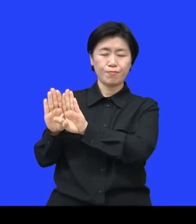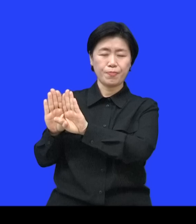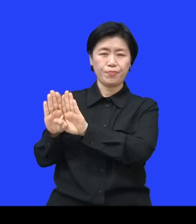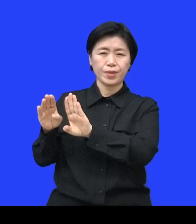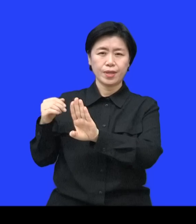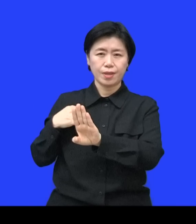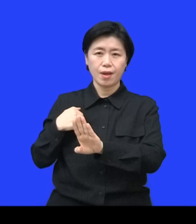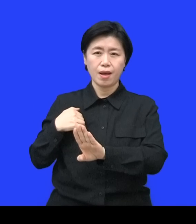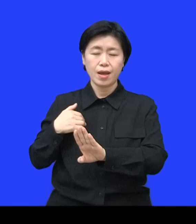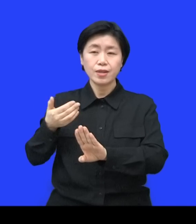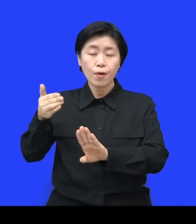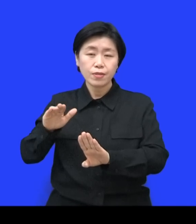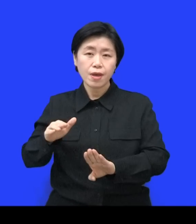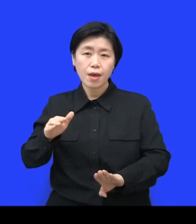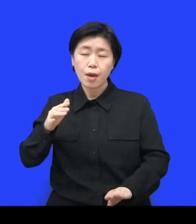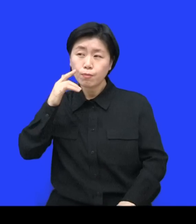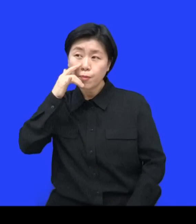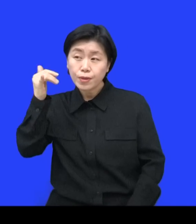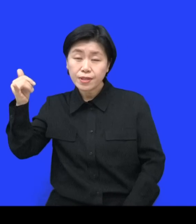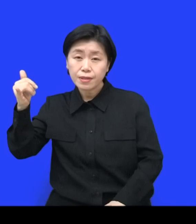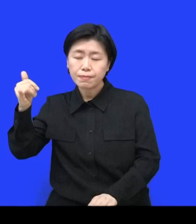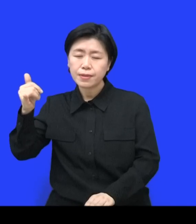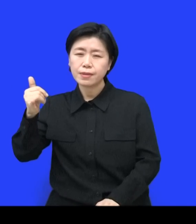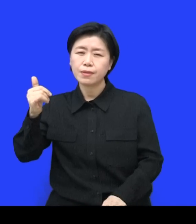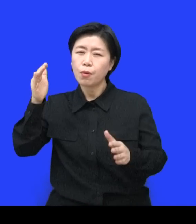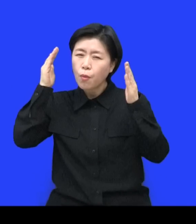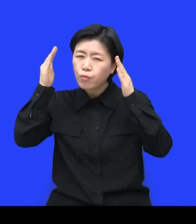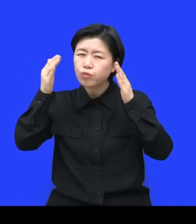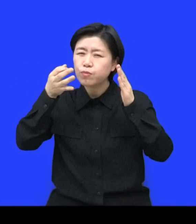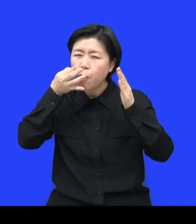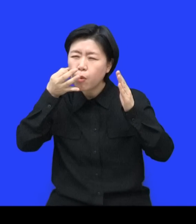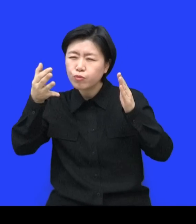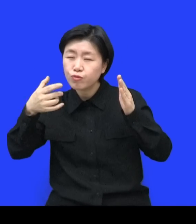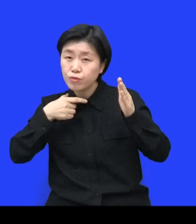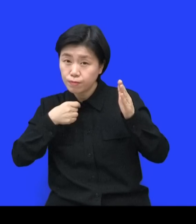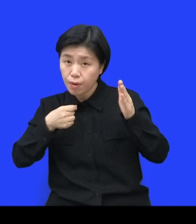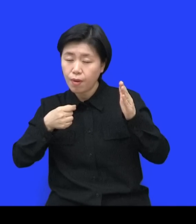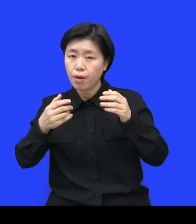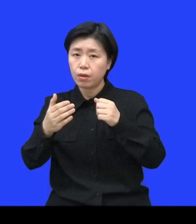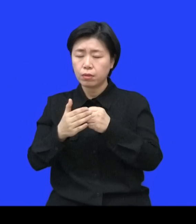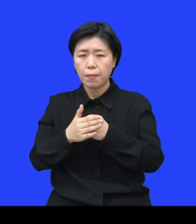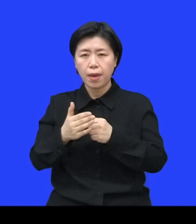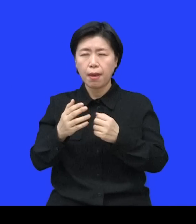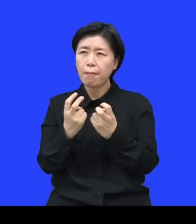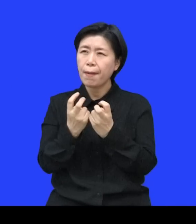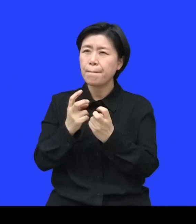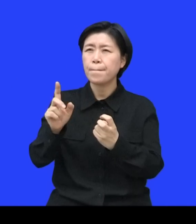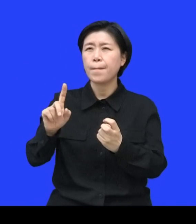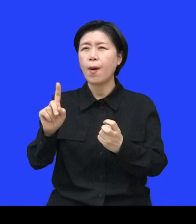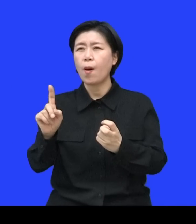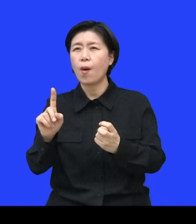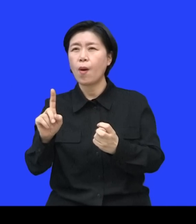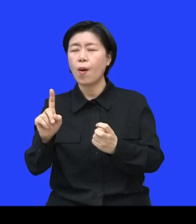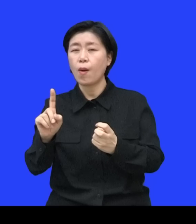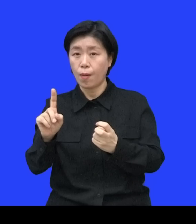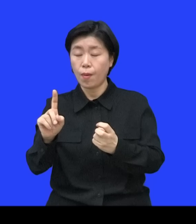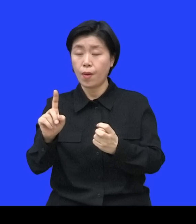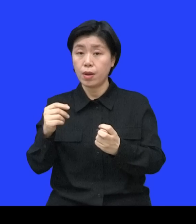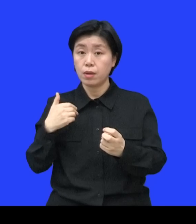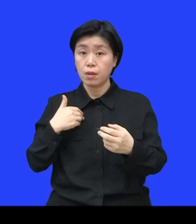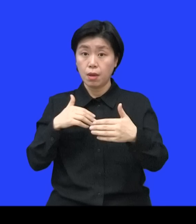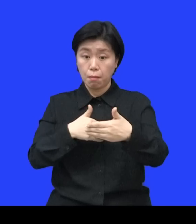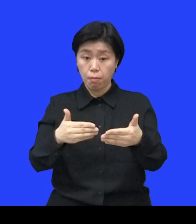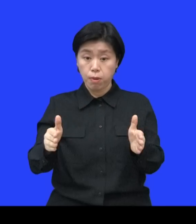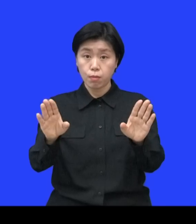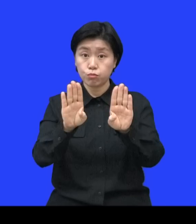예. 그러면 문을 닫았으니까 내가 보이지는 않아. 예. 들리는 것만 은혜로운 게 들리면 되는 거예요.